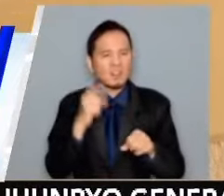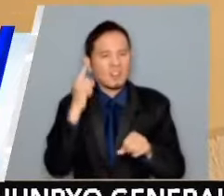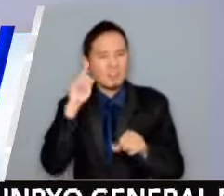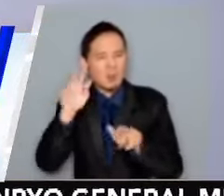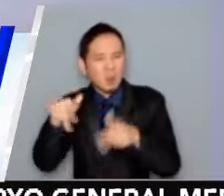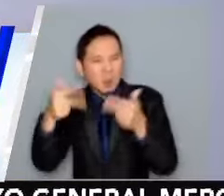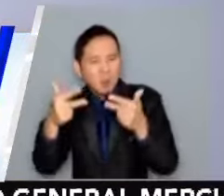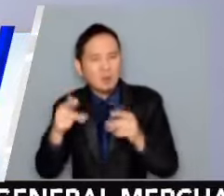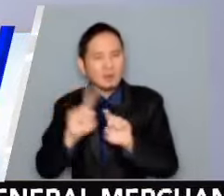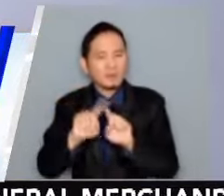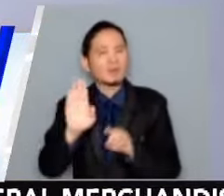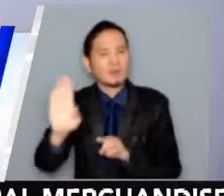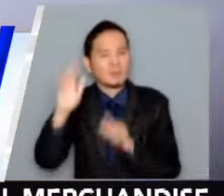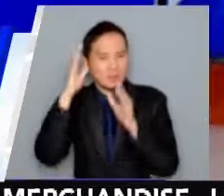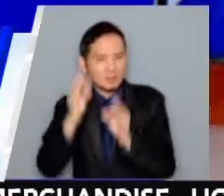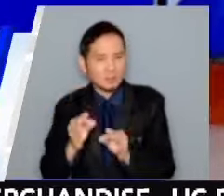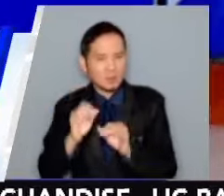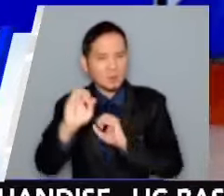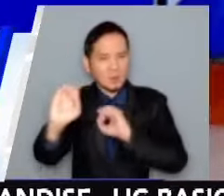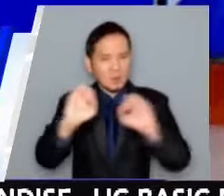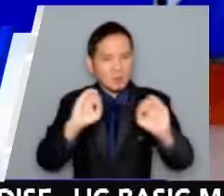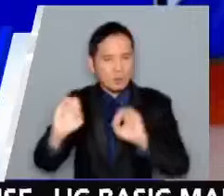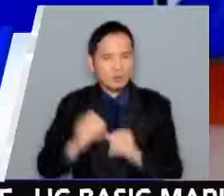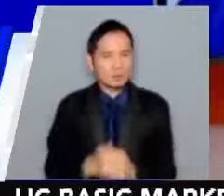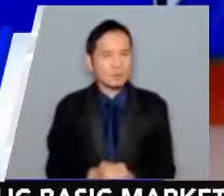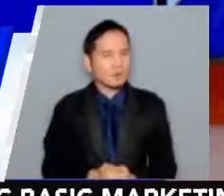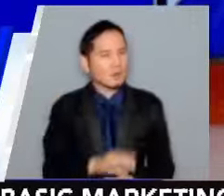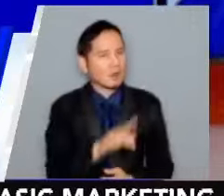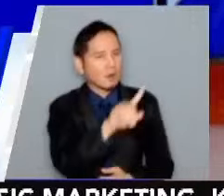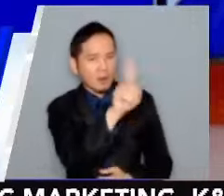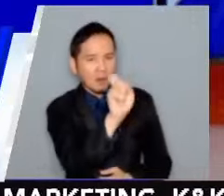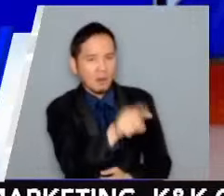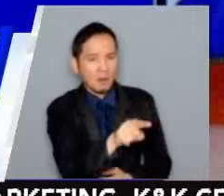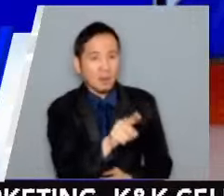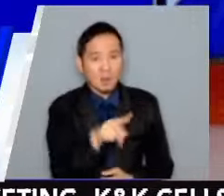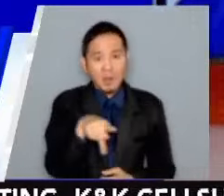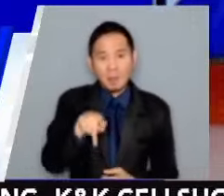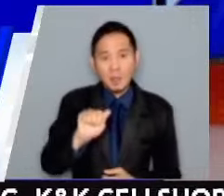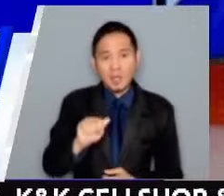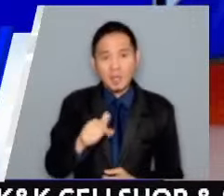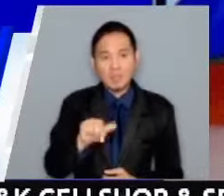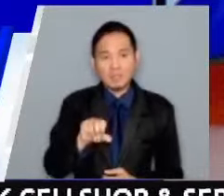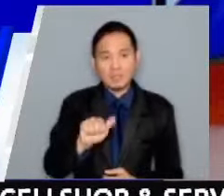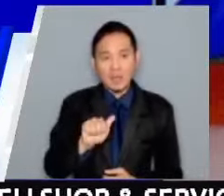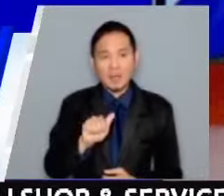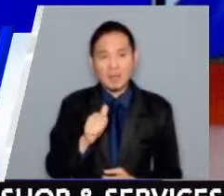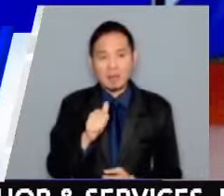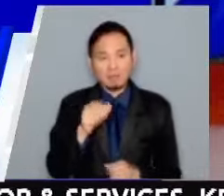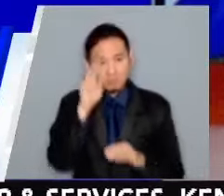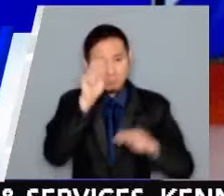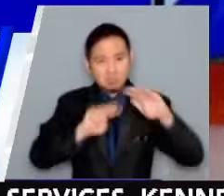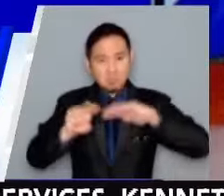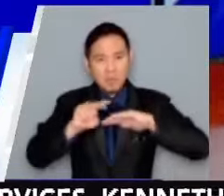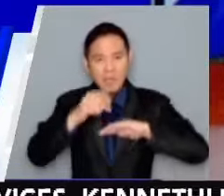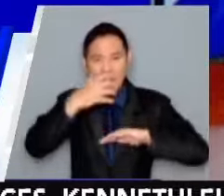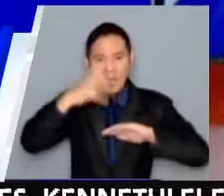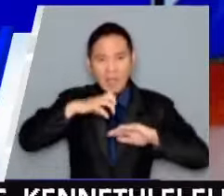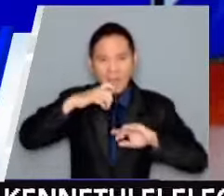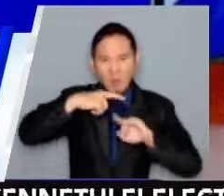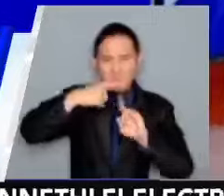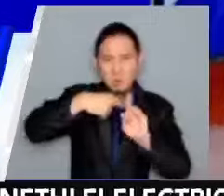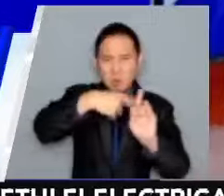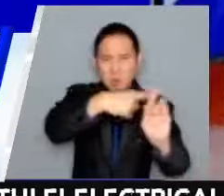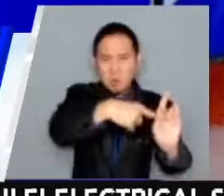nako, nagbabalaho yung pag-asa eh. Lalo pa raw titindi yung init sa mga susunod na buwan. Paano ho ba ito pinaghahandaan ng DepEd? Ito